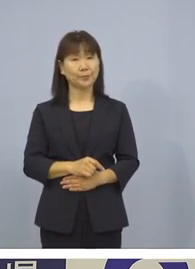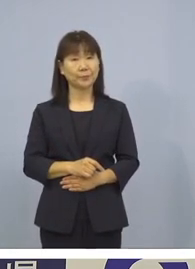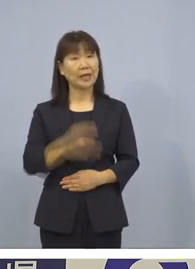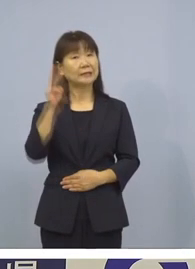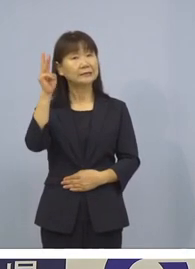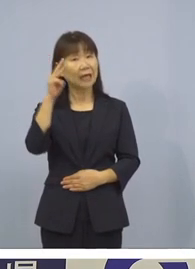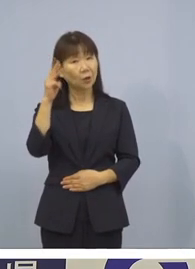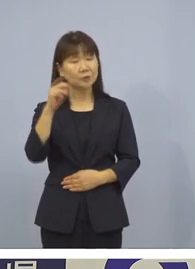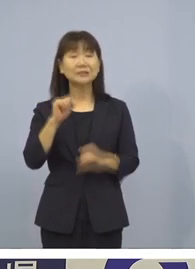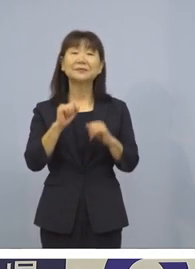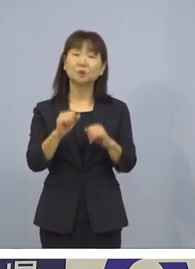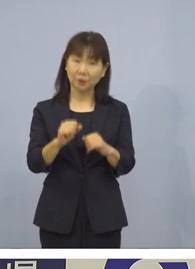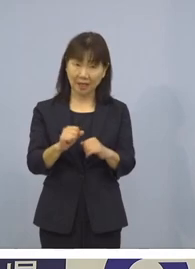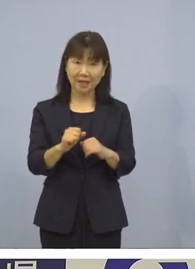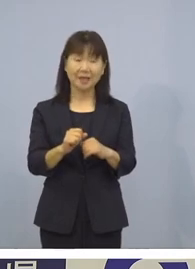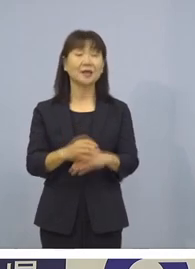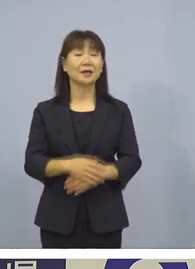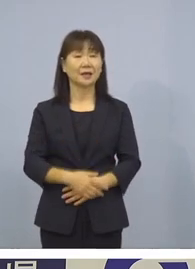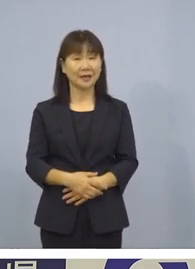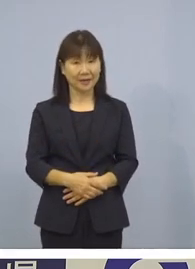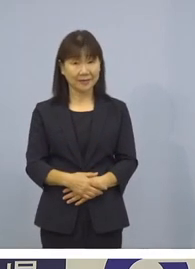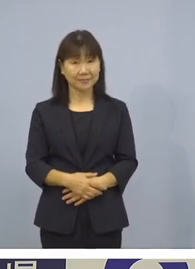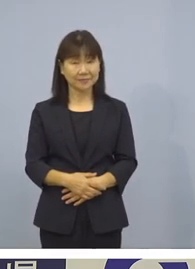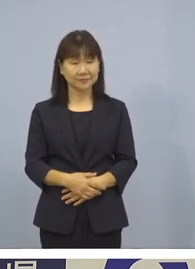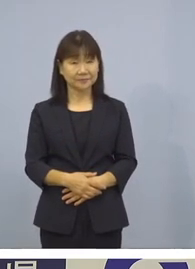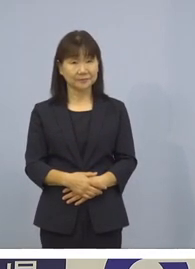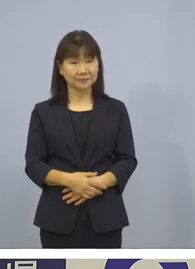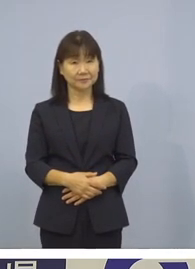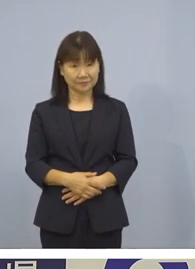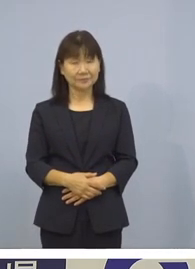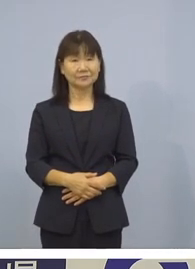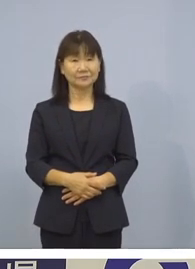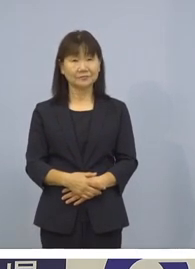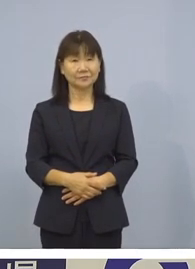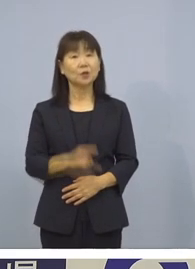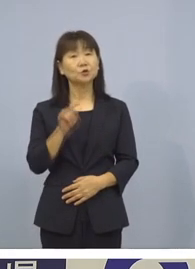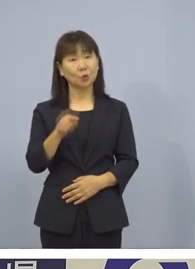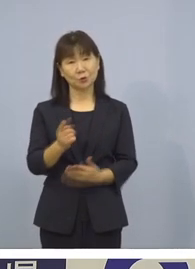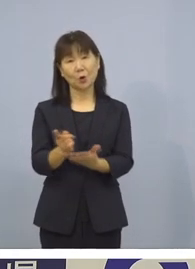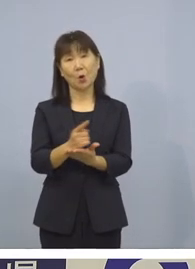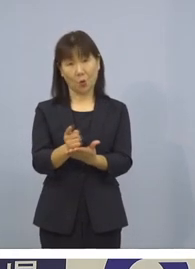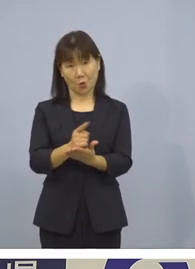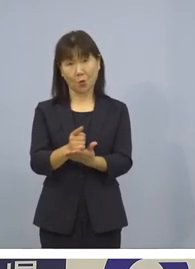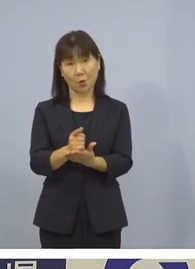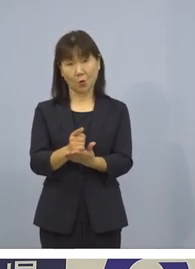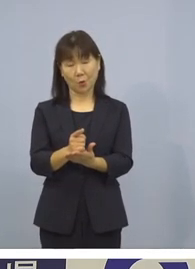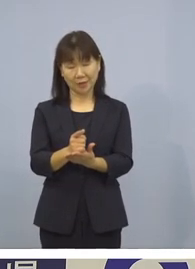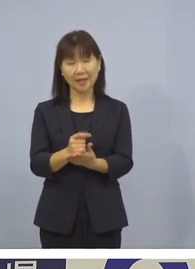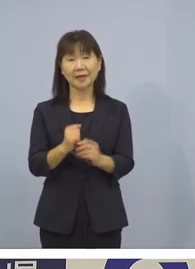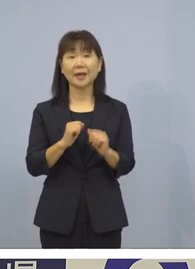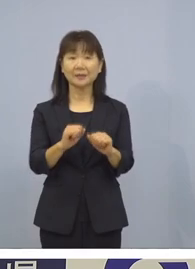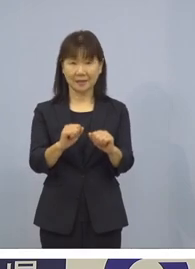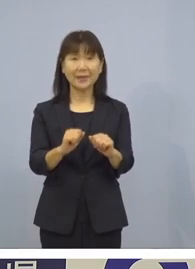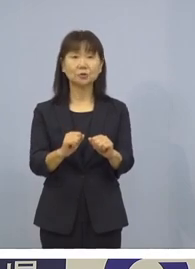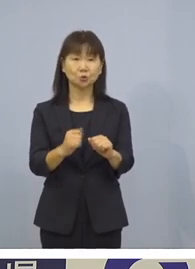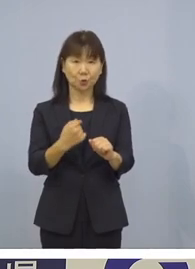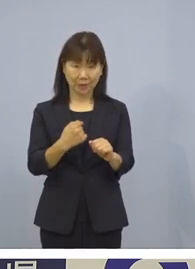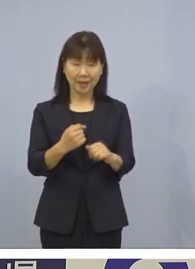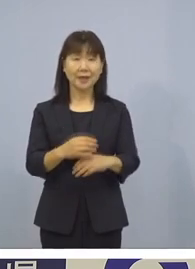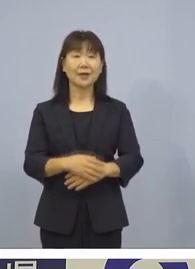参考にしましょうねっていうことですね。はい、まあ、そういう方向でやってますんで、